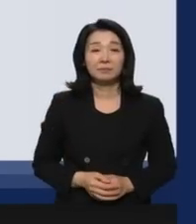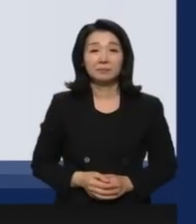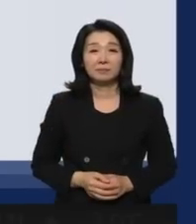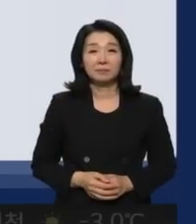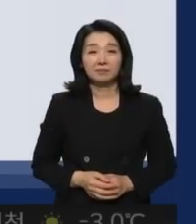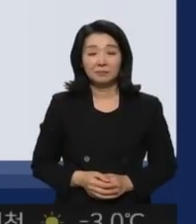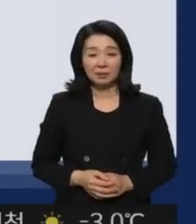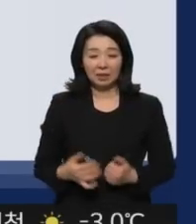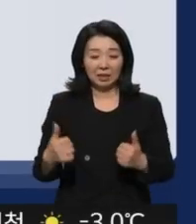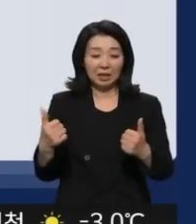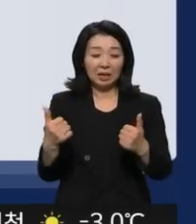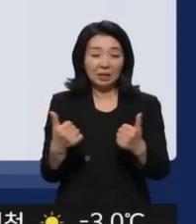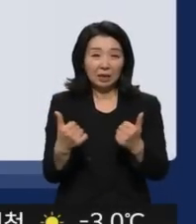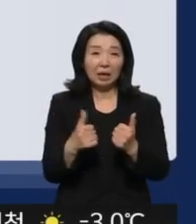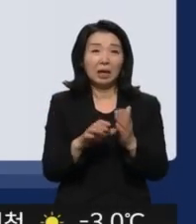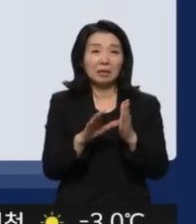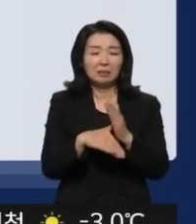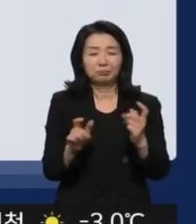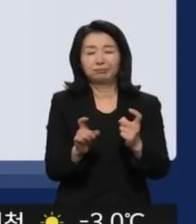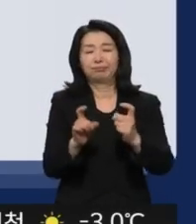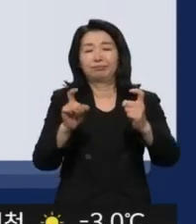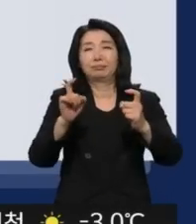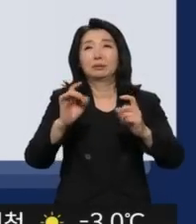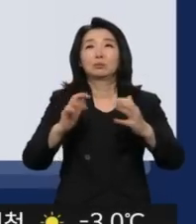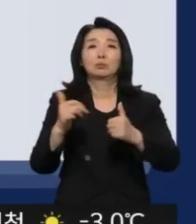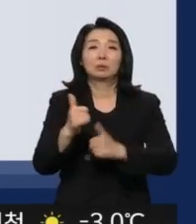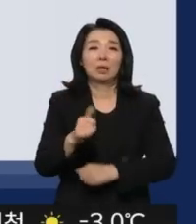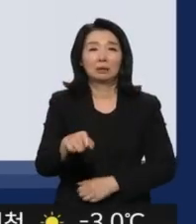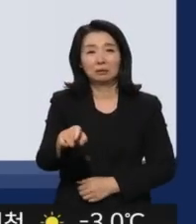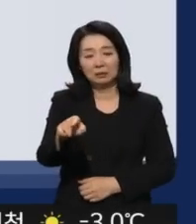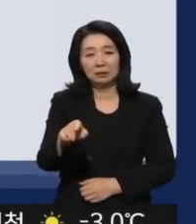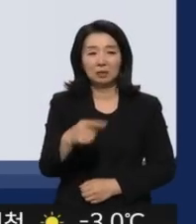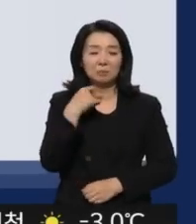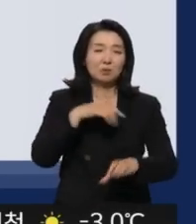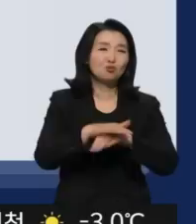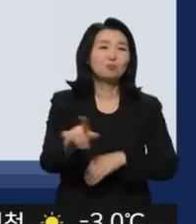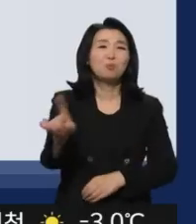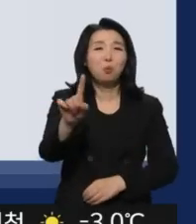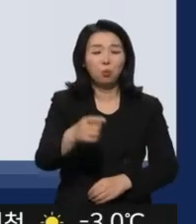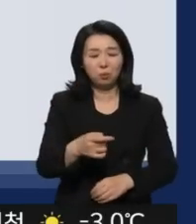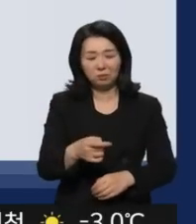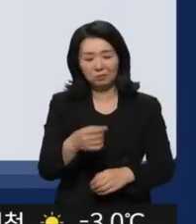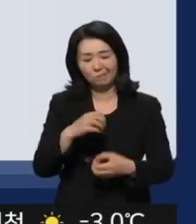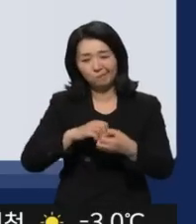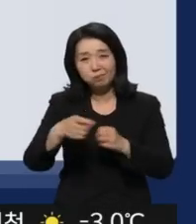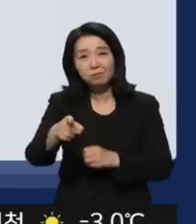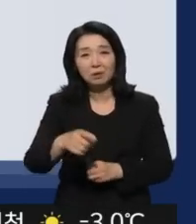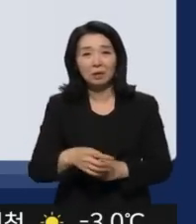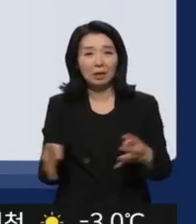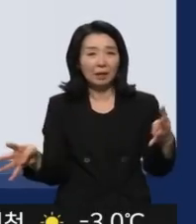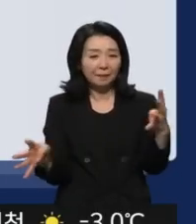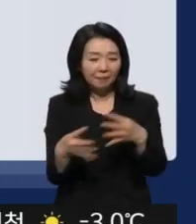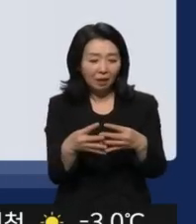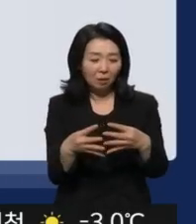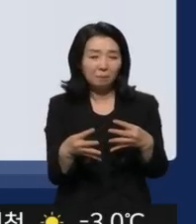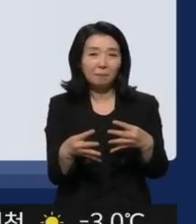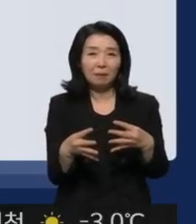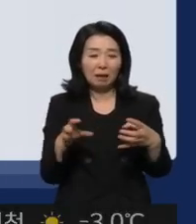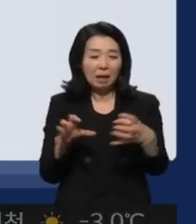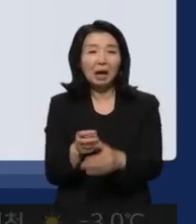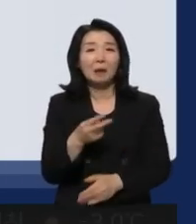KYM1님께서는 임기 내 분쟁만 일삼는 국회, 얼어죽을 민주주의, 제대로 된 타협과 합의 없는 국회는 우리